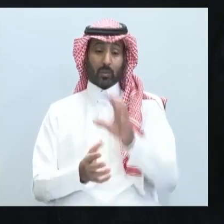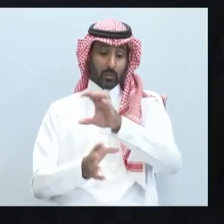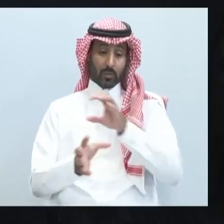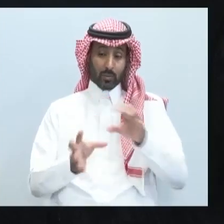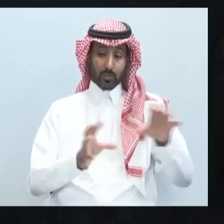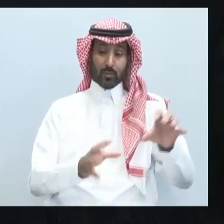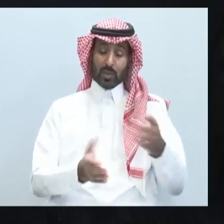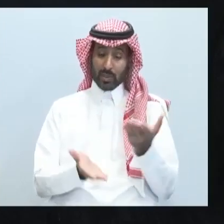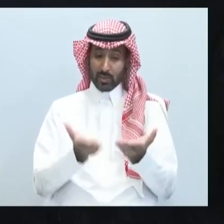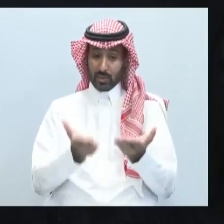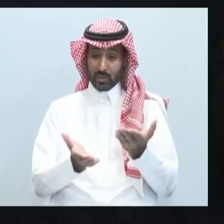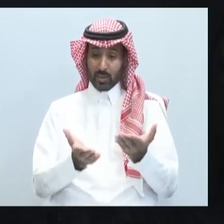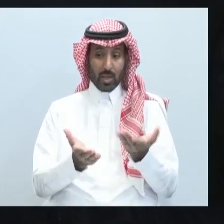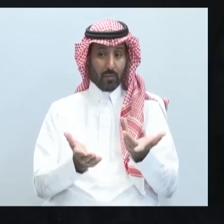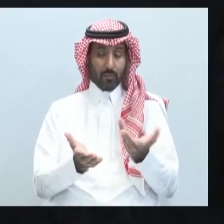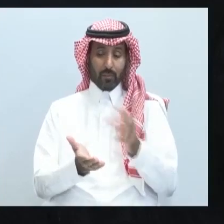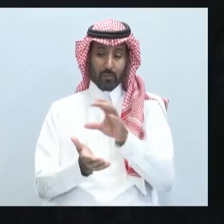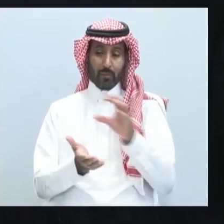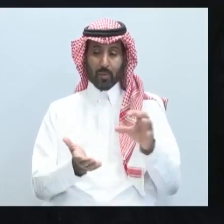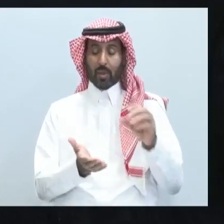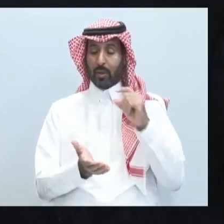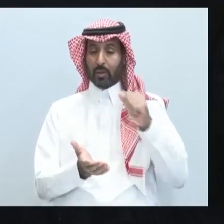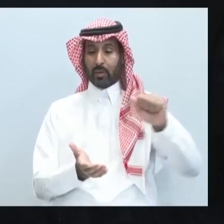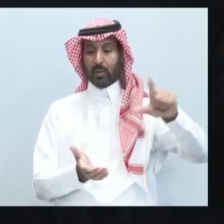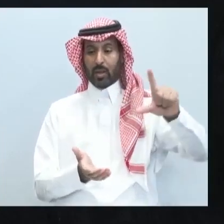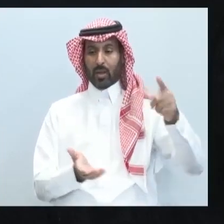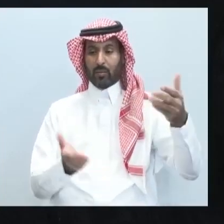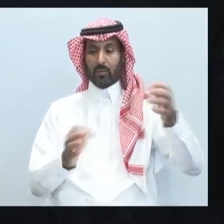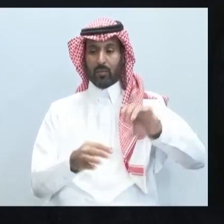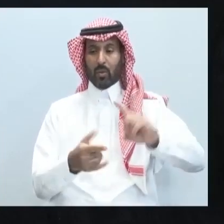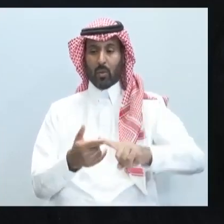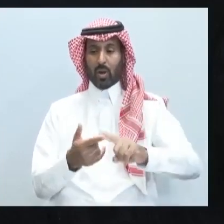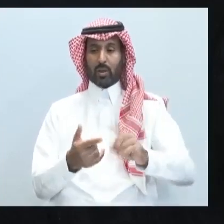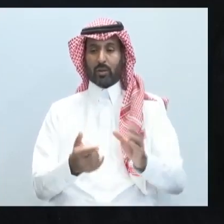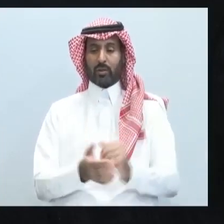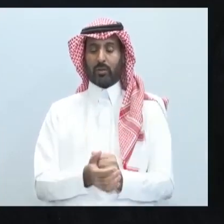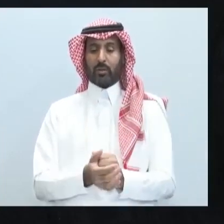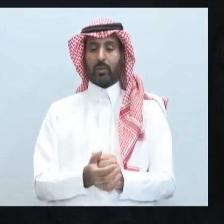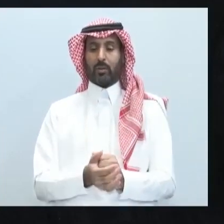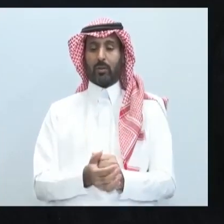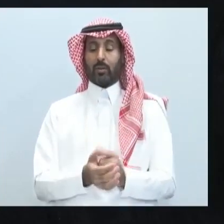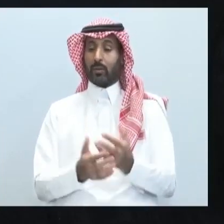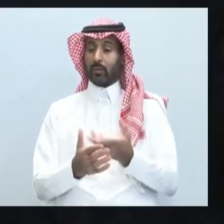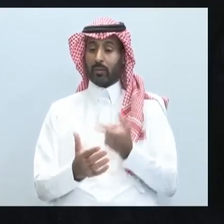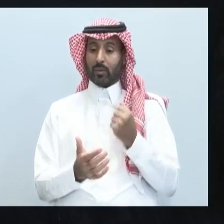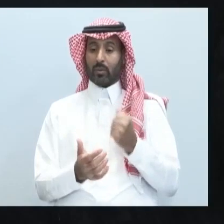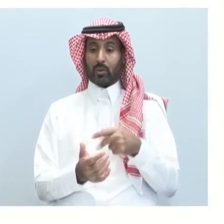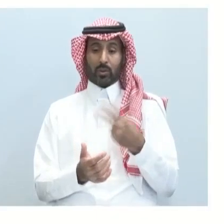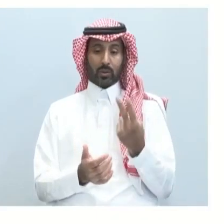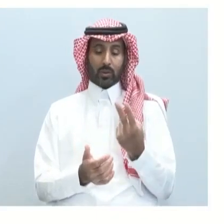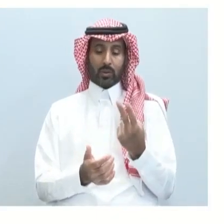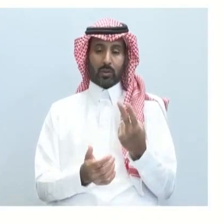النوزنها كيف توزنها لاحظ ان عند الالمنيوم في المتفاعلات واحد وفي النواتج اثنين